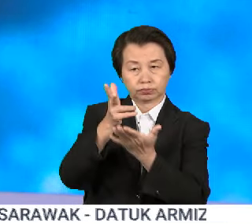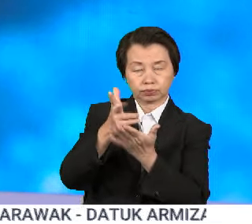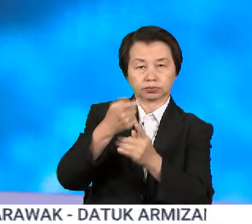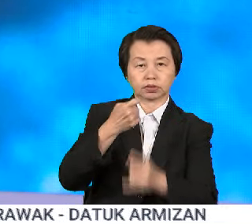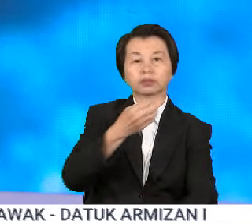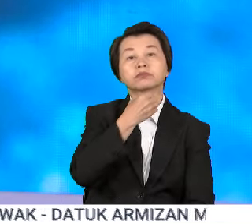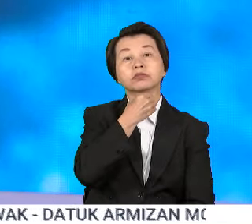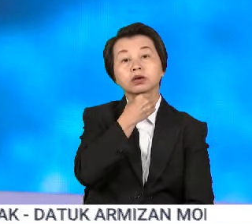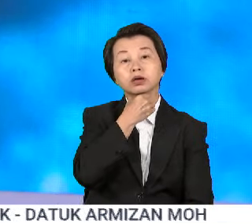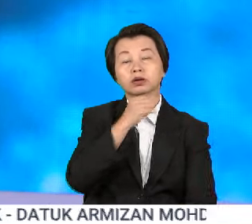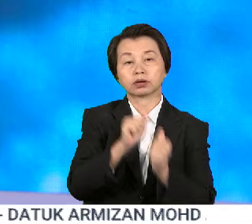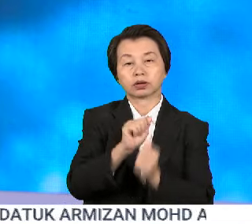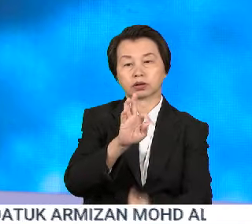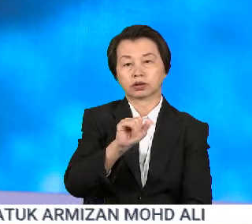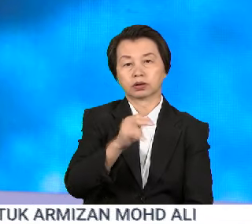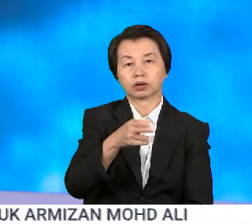dari Perak bersama Fahmi Muhammad Nur.